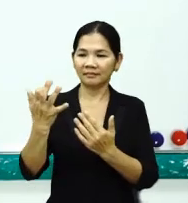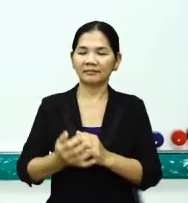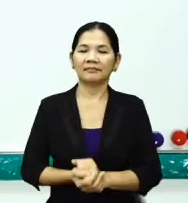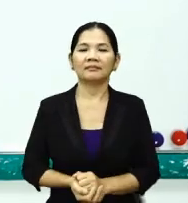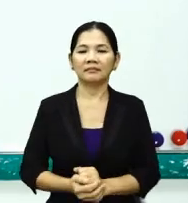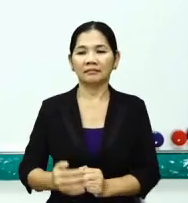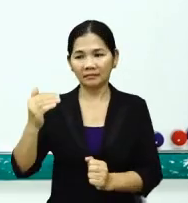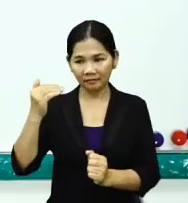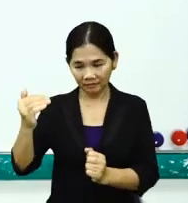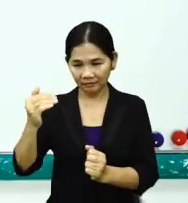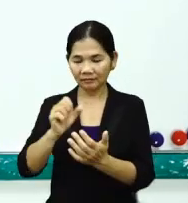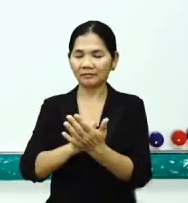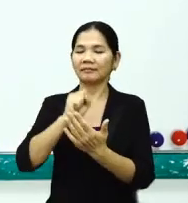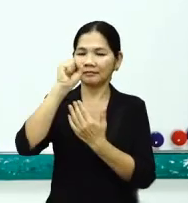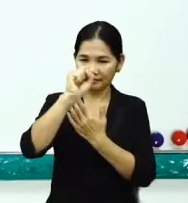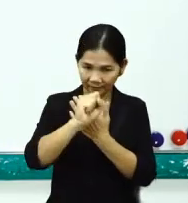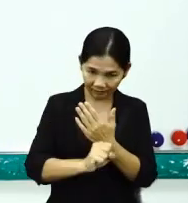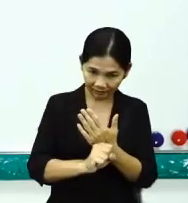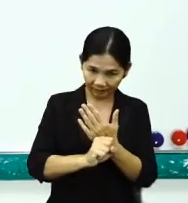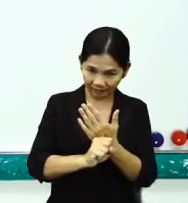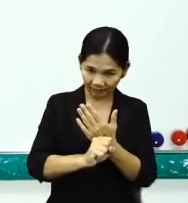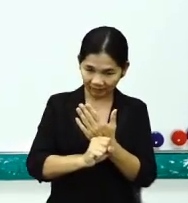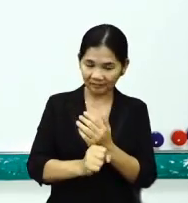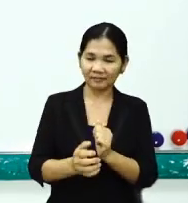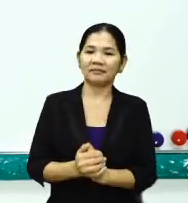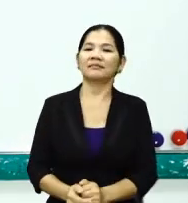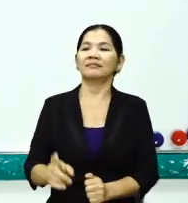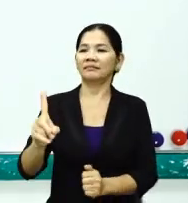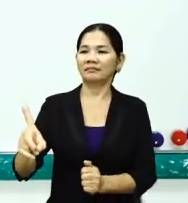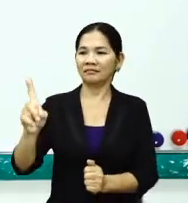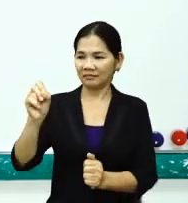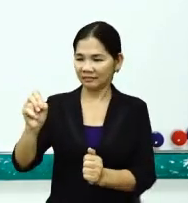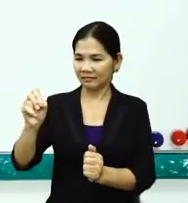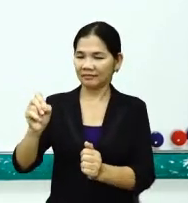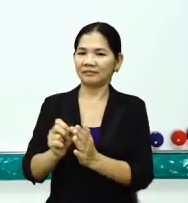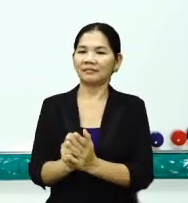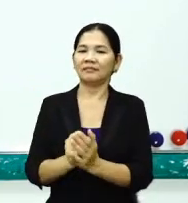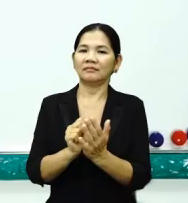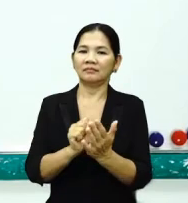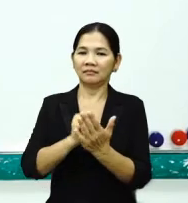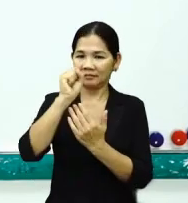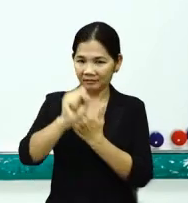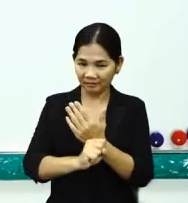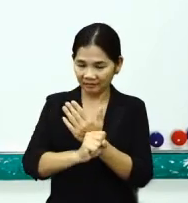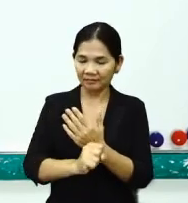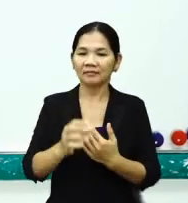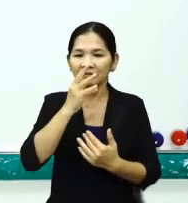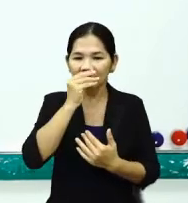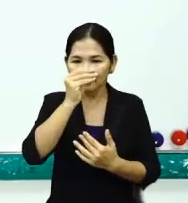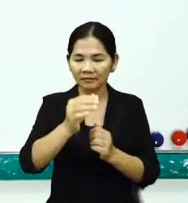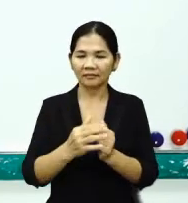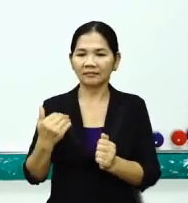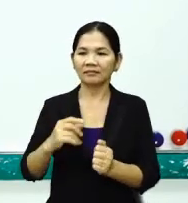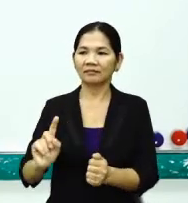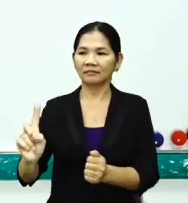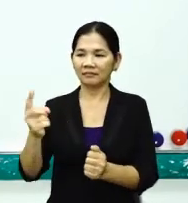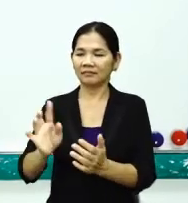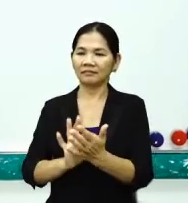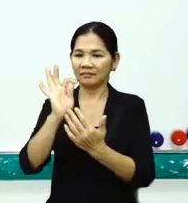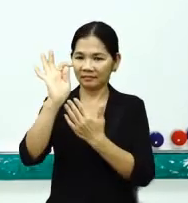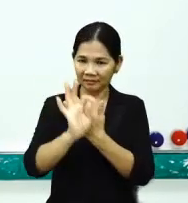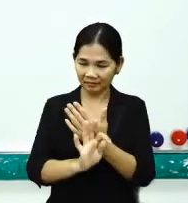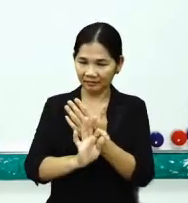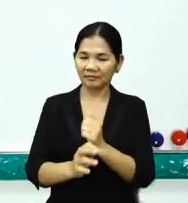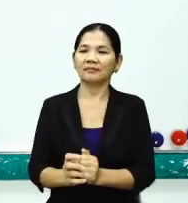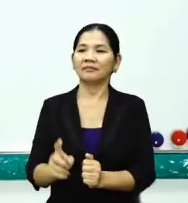bay pram buôn khai căn nhà đập tổ là lột rõ đây đập mùi với chất